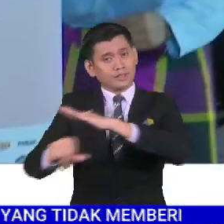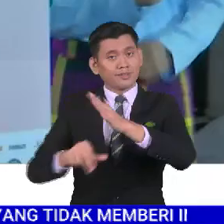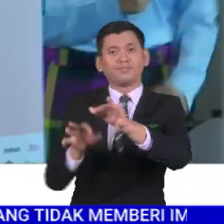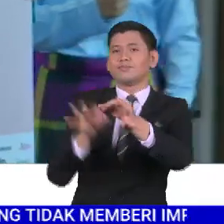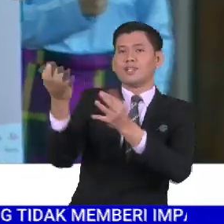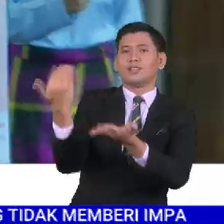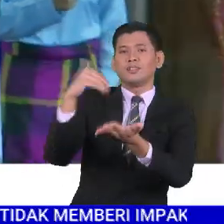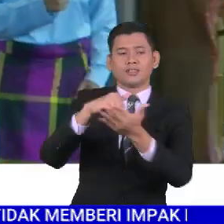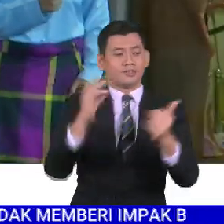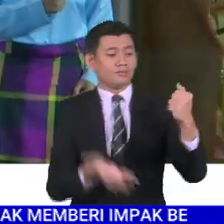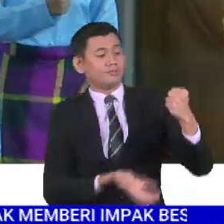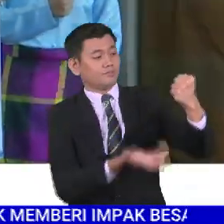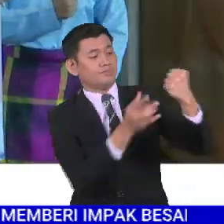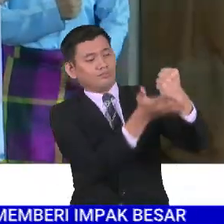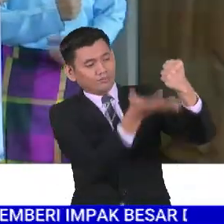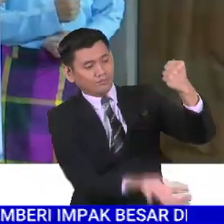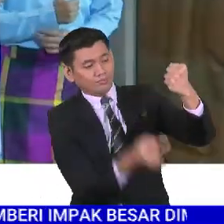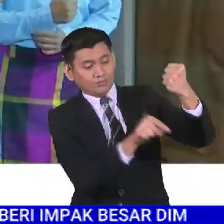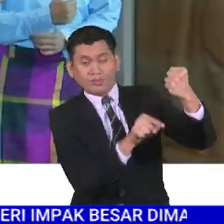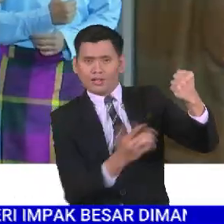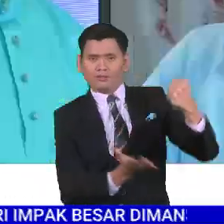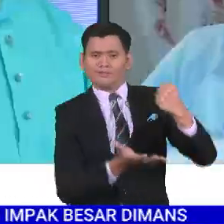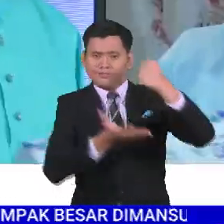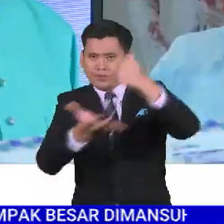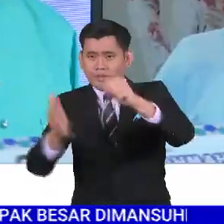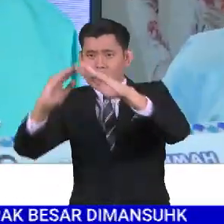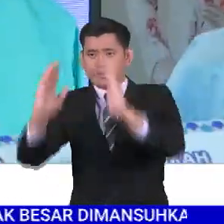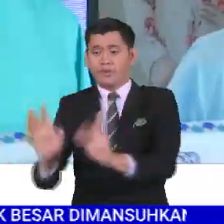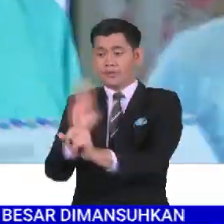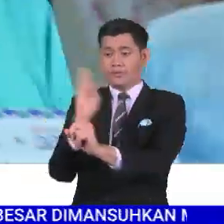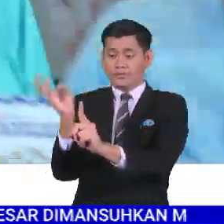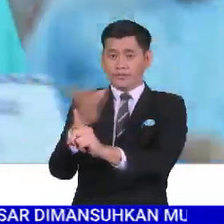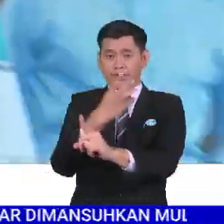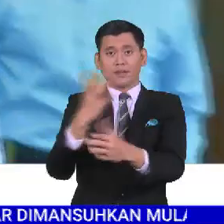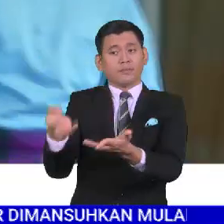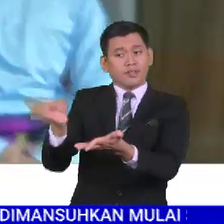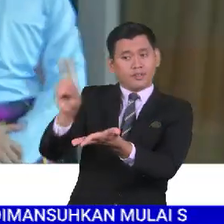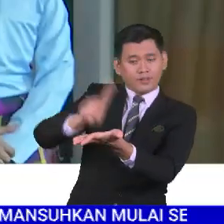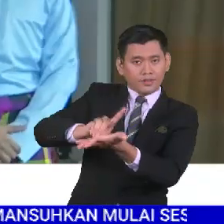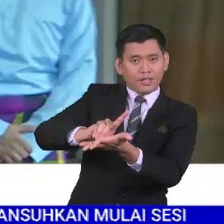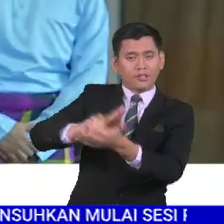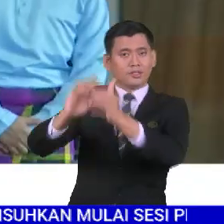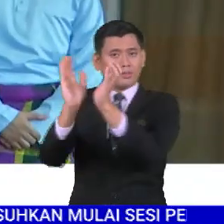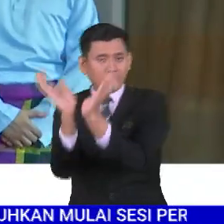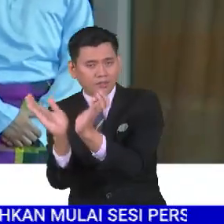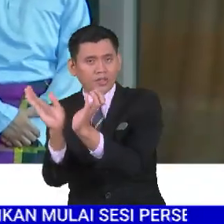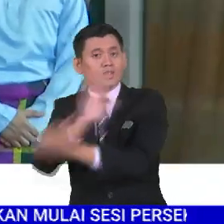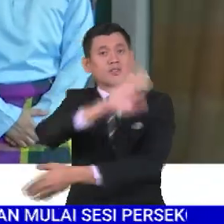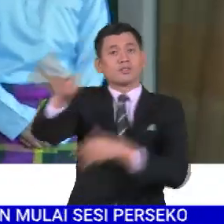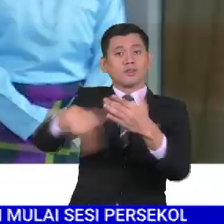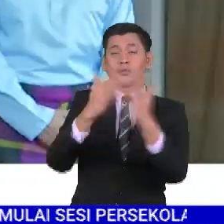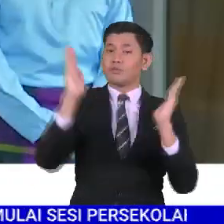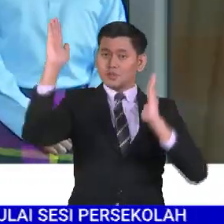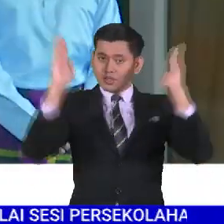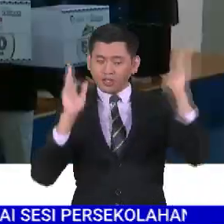Jelasnya, dana tersebut akan disumbangkan kepada rumah kebajikan berdaftar dengan Jabatan Kebajikan Masyarakat di seluruh negara. Sementara